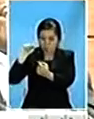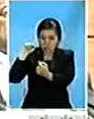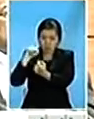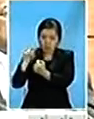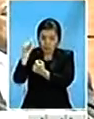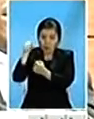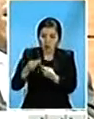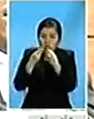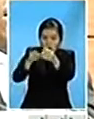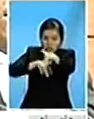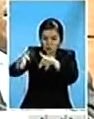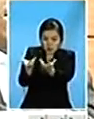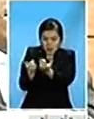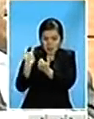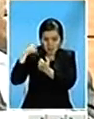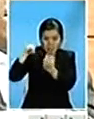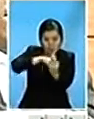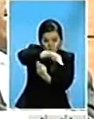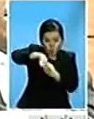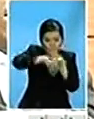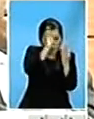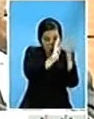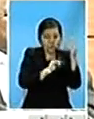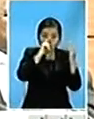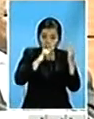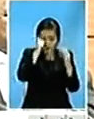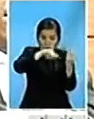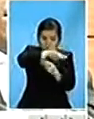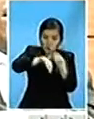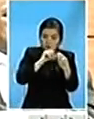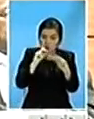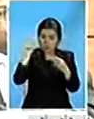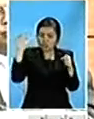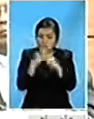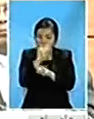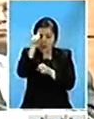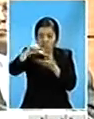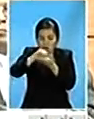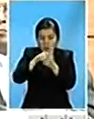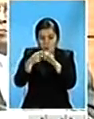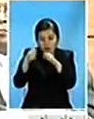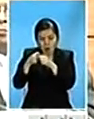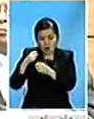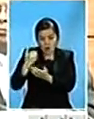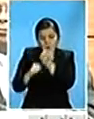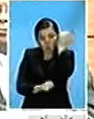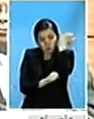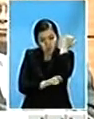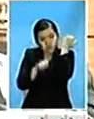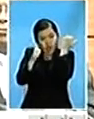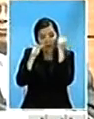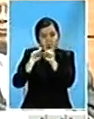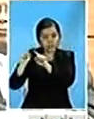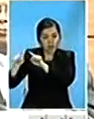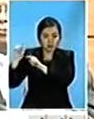าให้กับพี่น้องประชาชนและระบบเศรษฐกิจอย่างไรหรือไม่สามารถที่จะแก้ไขปัญหาความยากจนได้หรือไม่สามารถที่จะเ